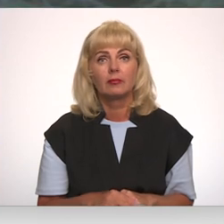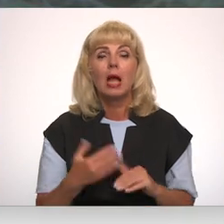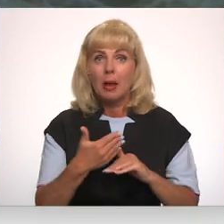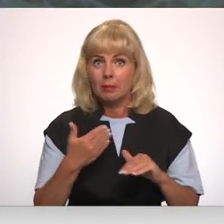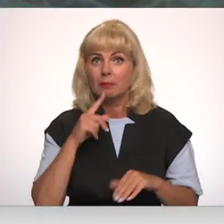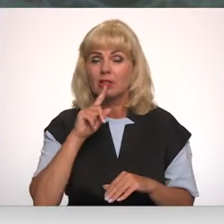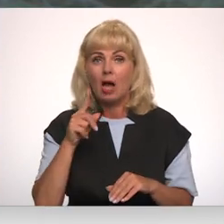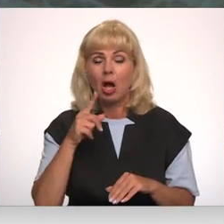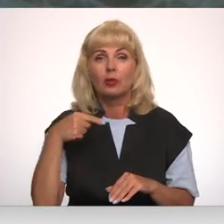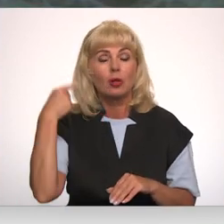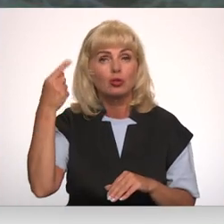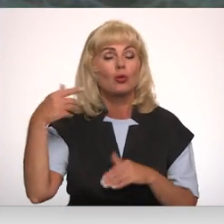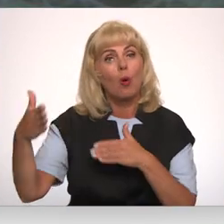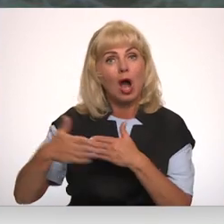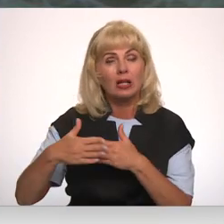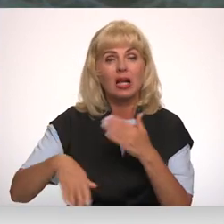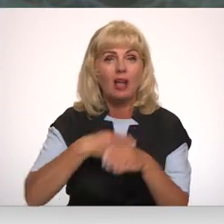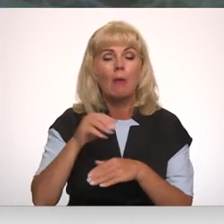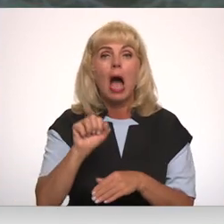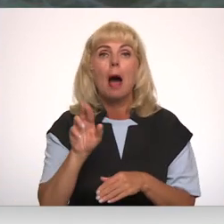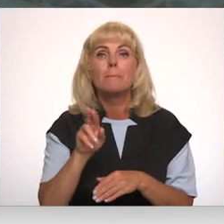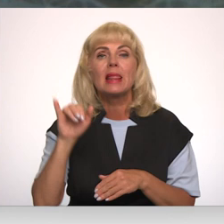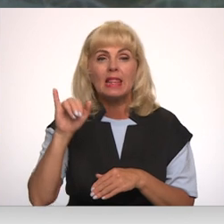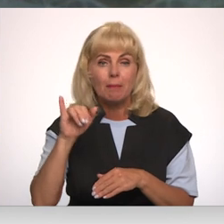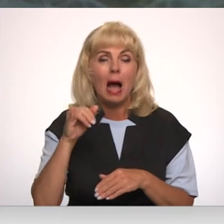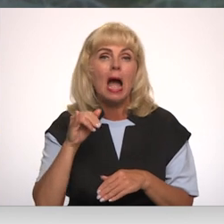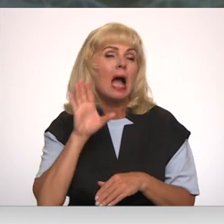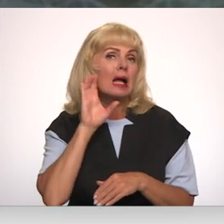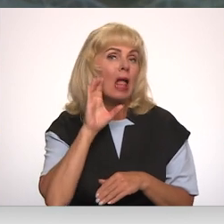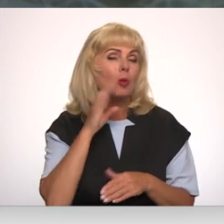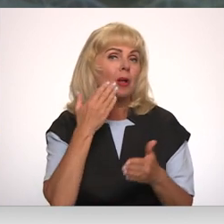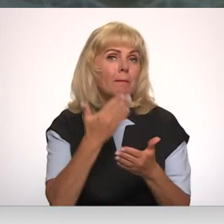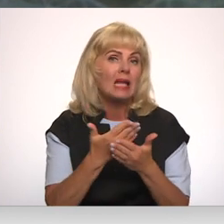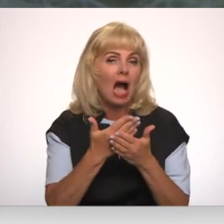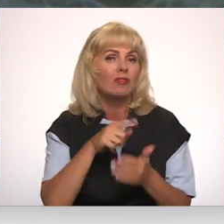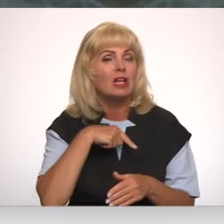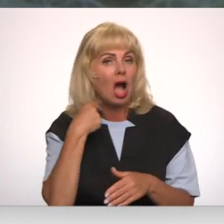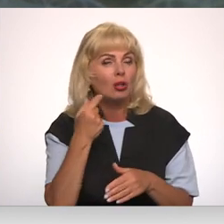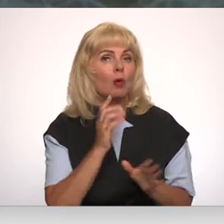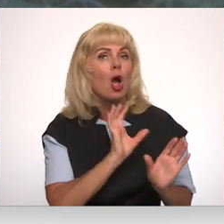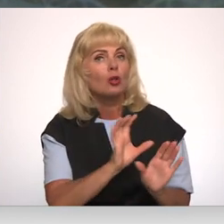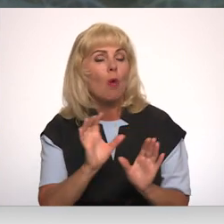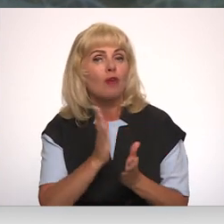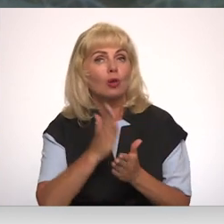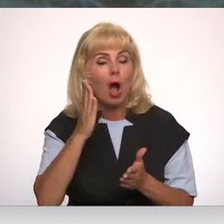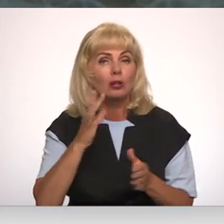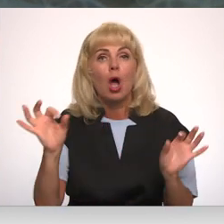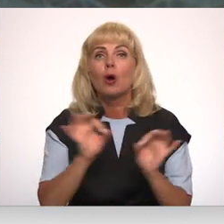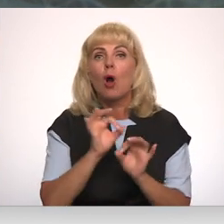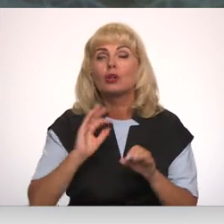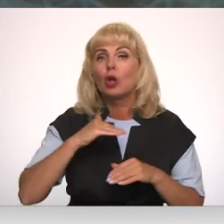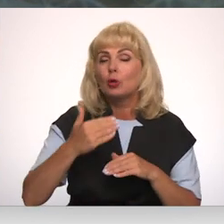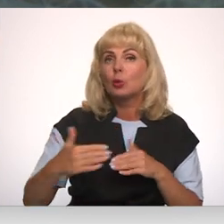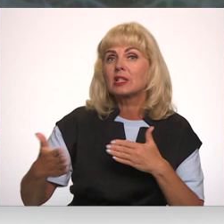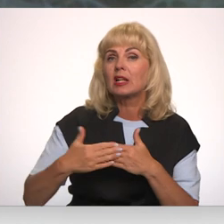Pirms gada Salkrastu jauktais koris Anima klausītājiem piedāvāja vēl nebijušu un ilgi lolotu notikumu – koncertu jūras krastā